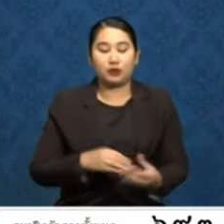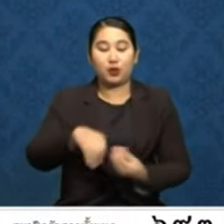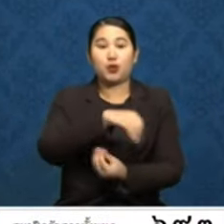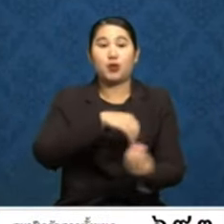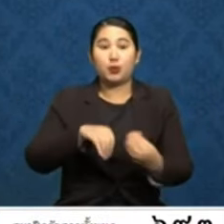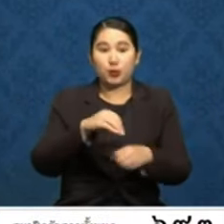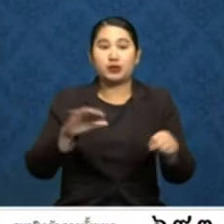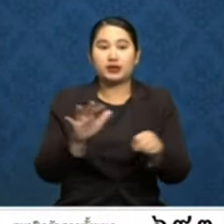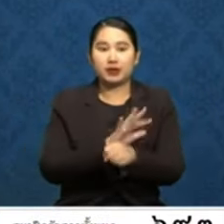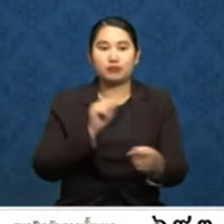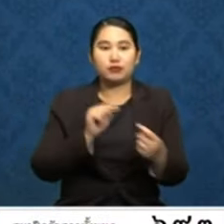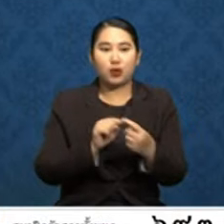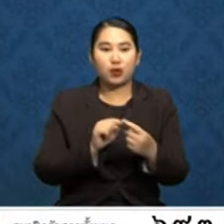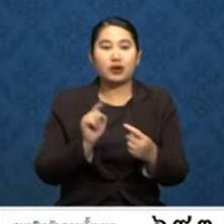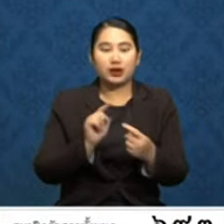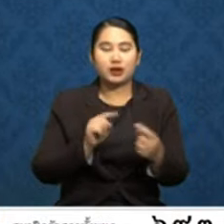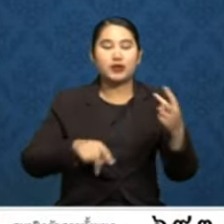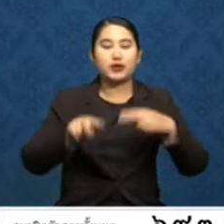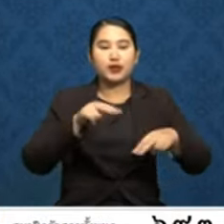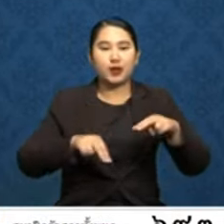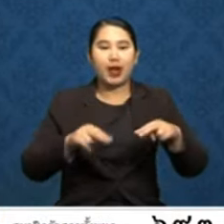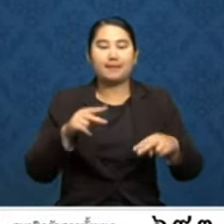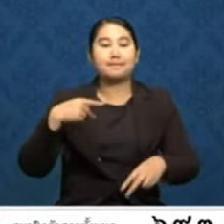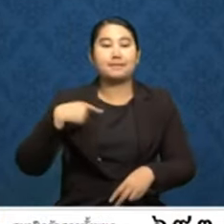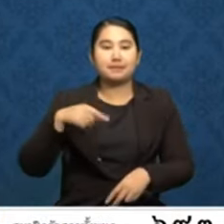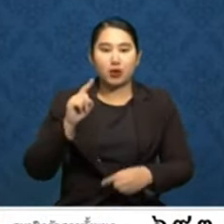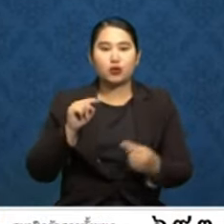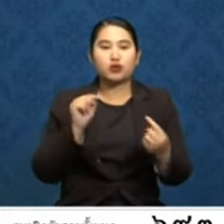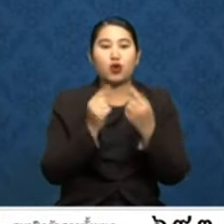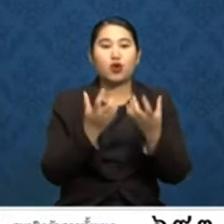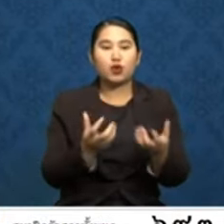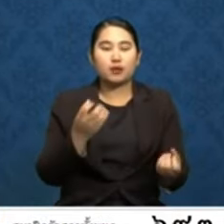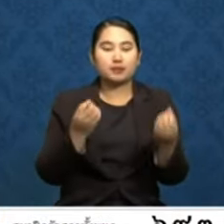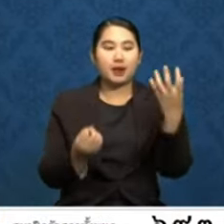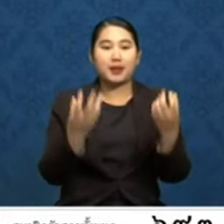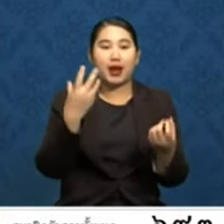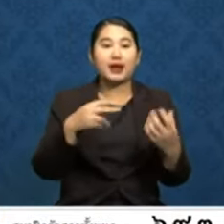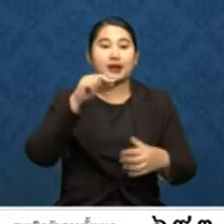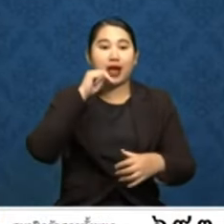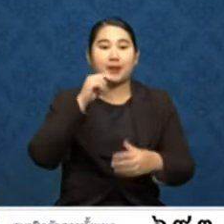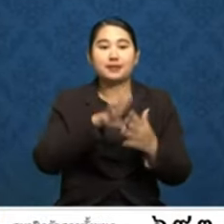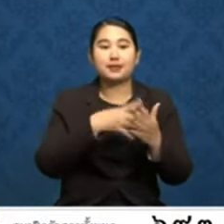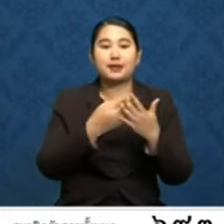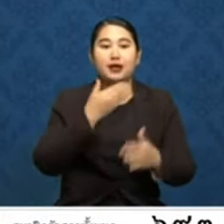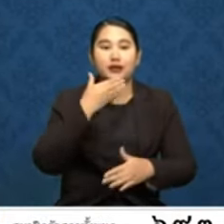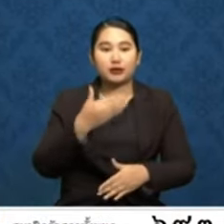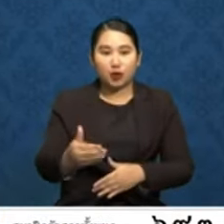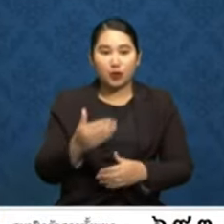อนุรักษ์ฟื้นฟูและการใช้ประโยชน์จากทรัพยากรน้ำอย่างยั่งยืน